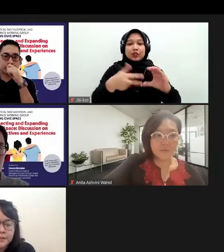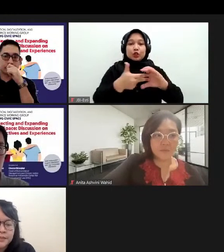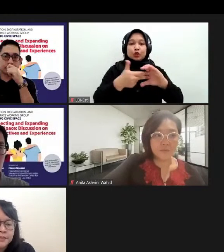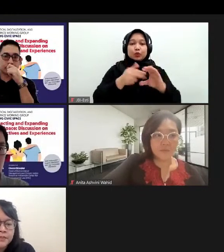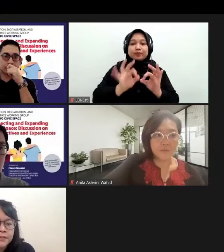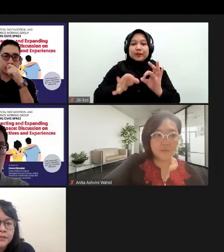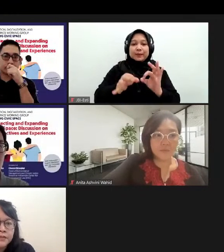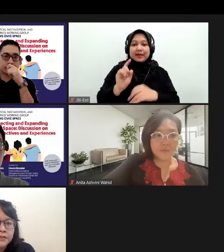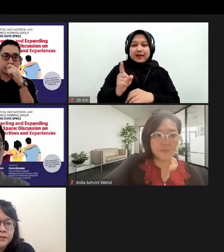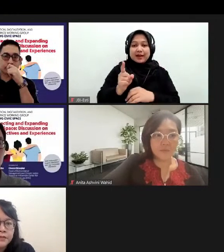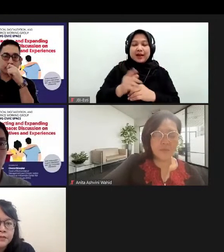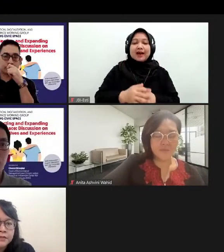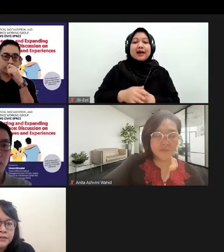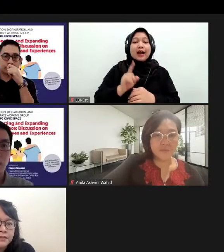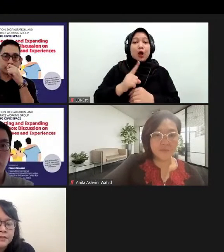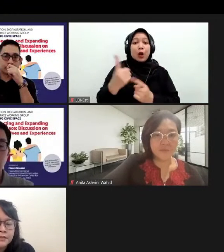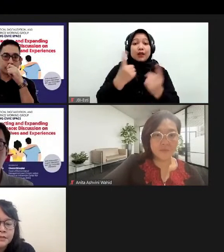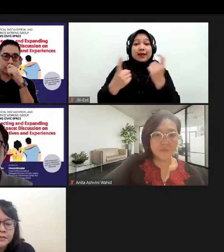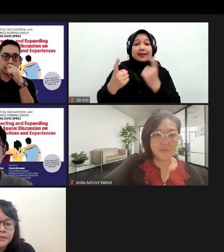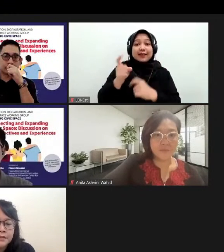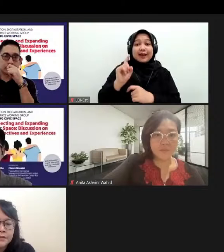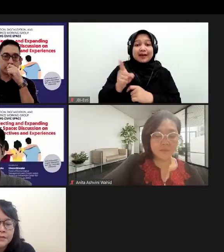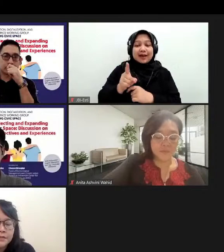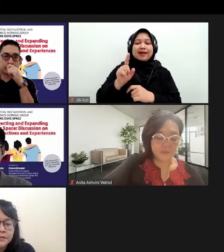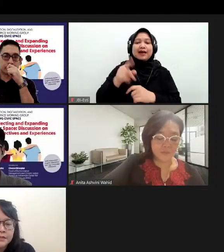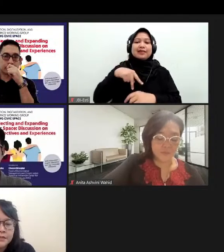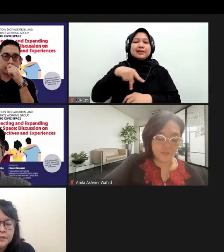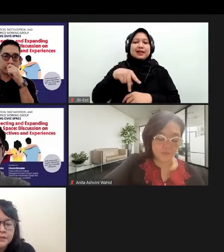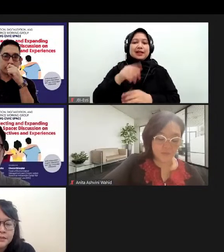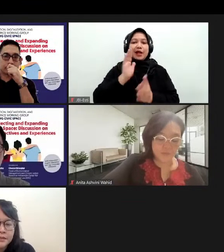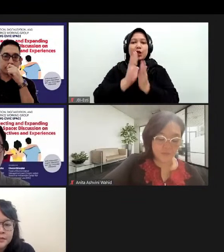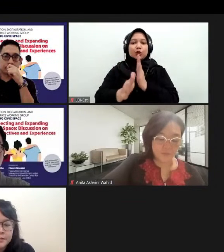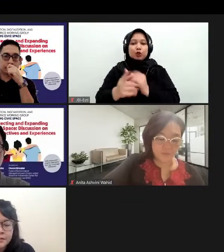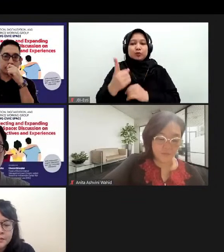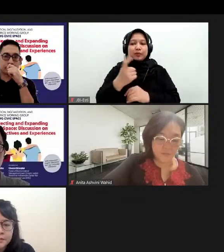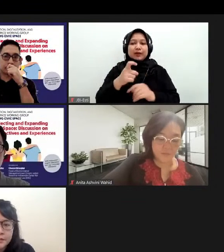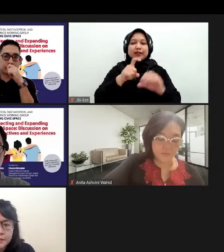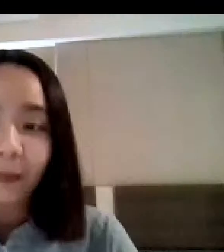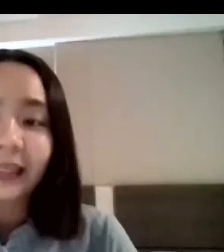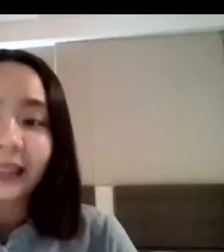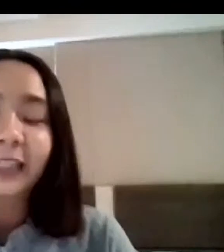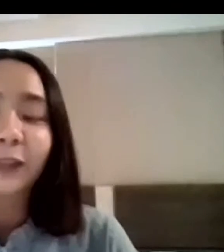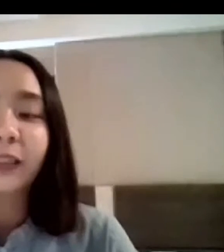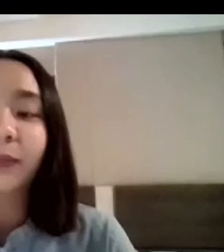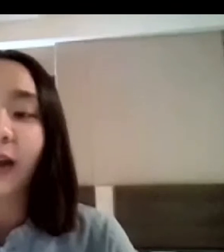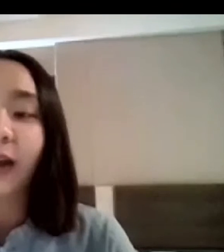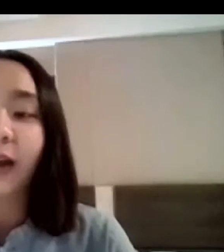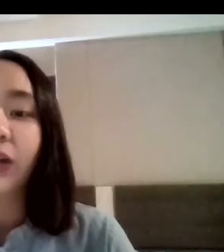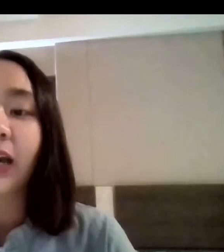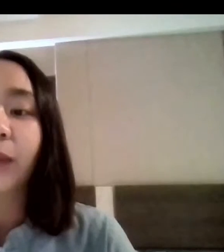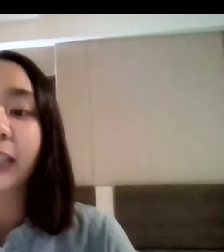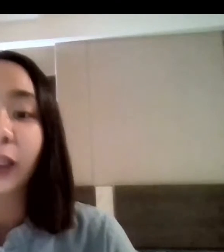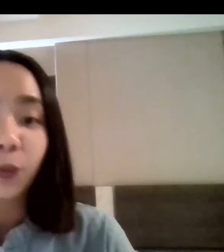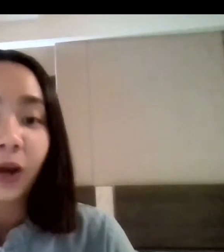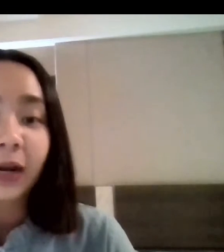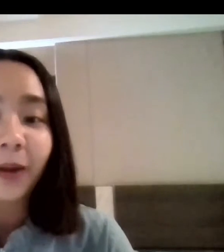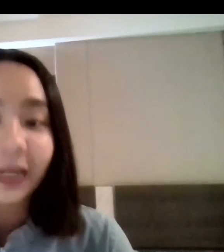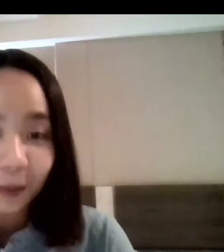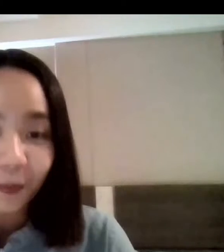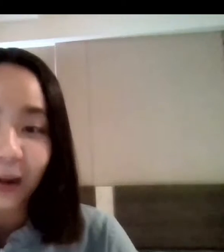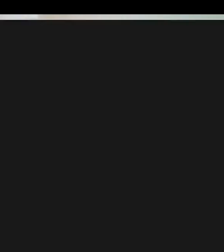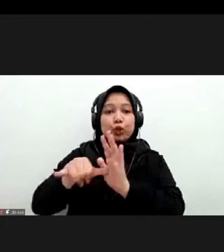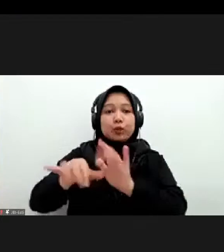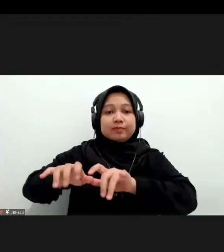peserta hanya dapat menuliskan pertanyaan melalui fitur Q&A melalui Zoom dan kolom chat YouTube sepanjang diskusi berlangsung dengan mencantumkan